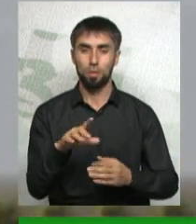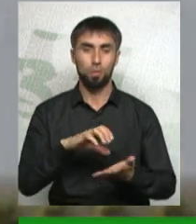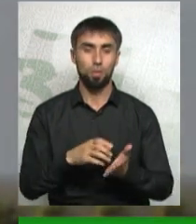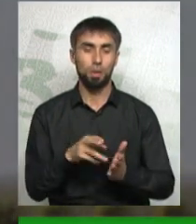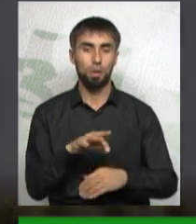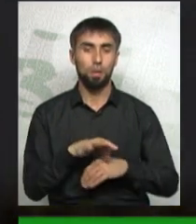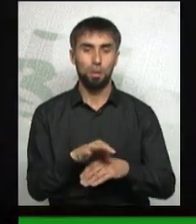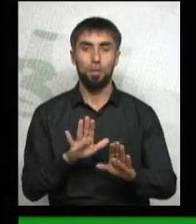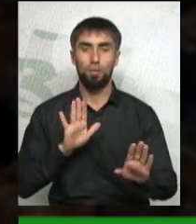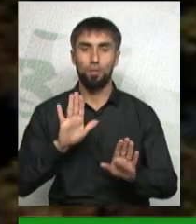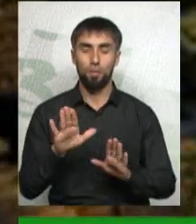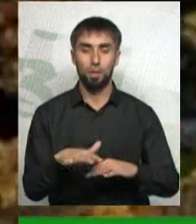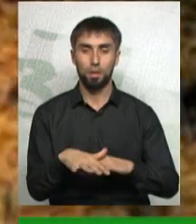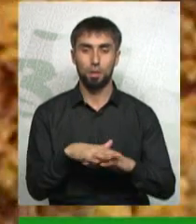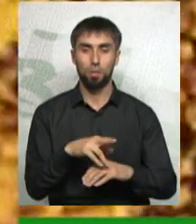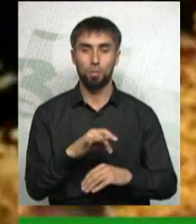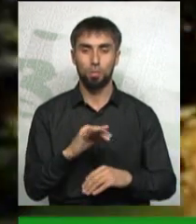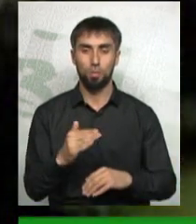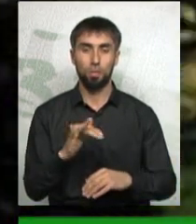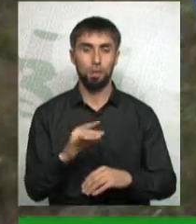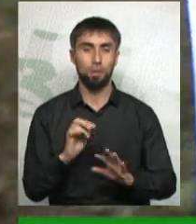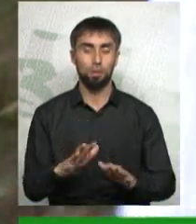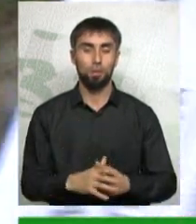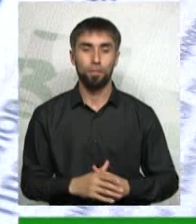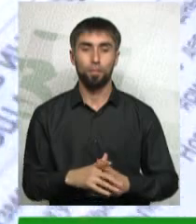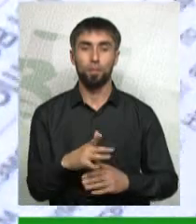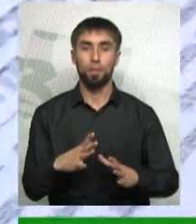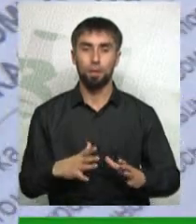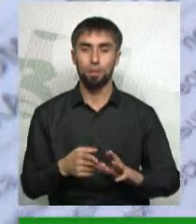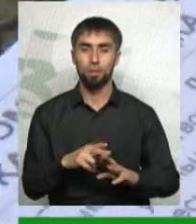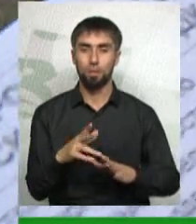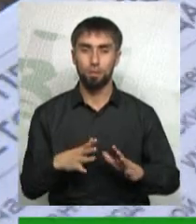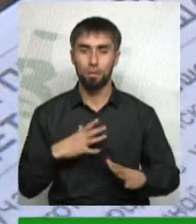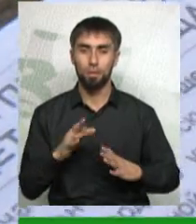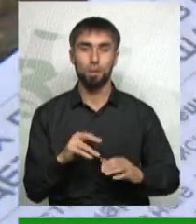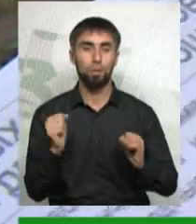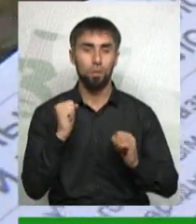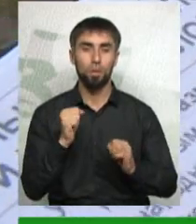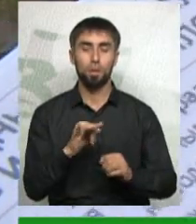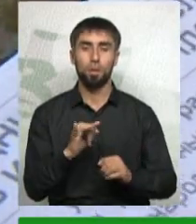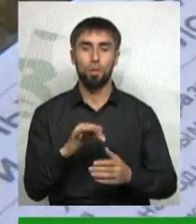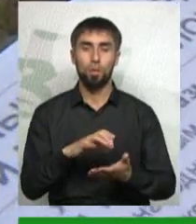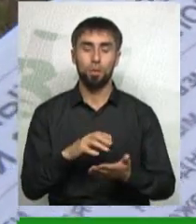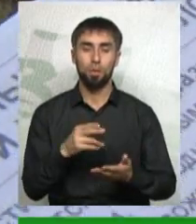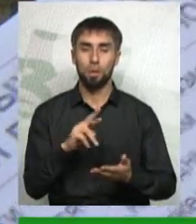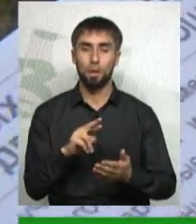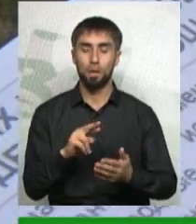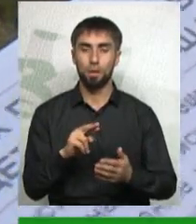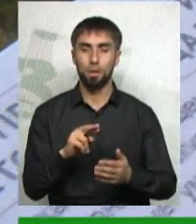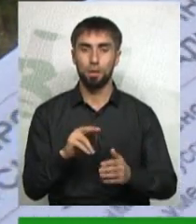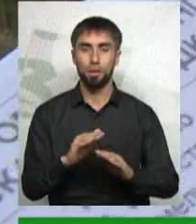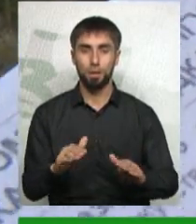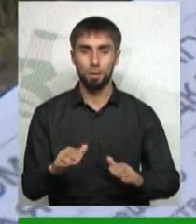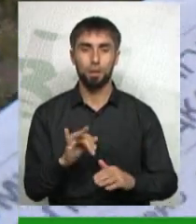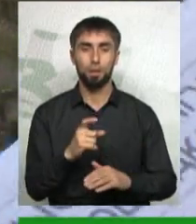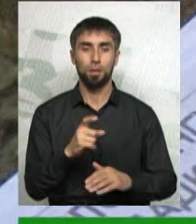для проведения выставок народных промыслов и не только. Тренажерами, игровая зона для маленьких детей с